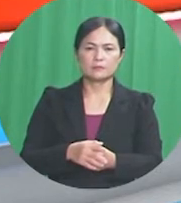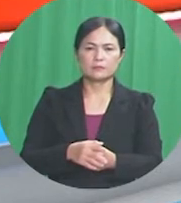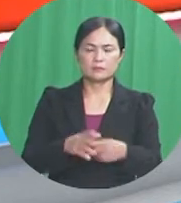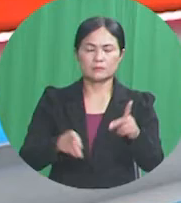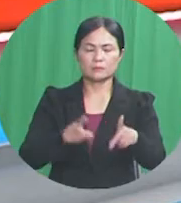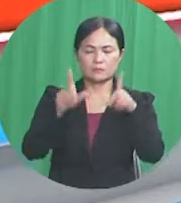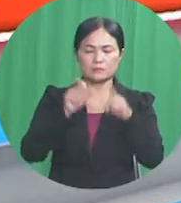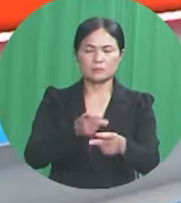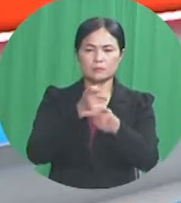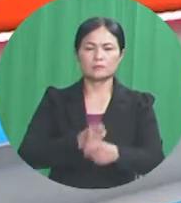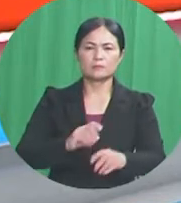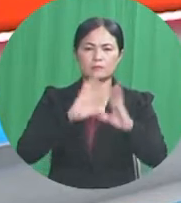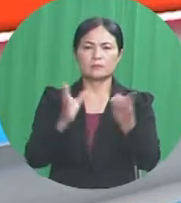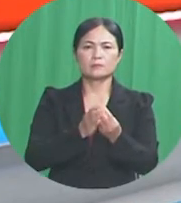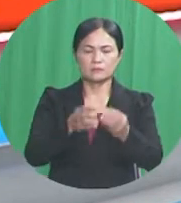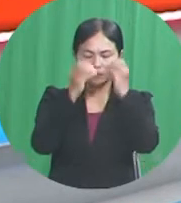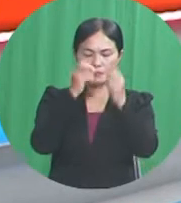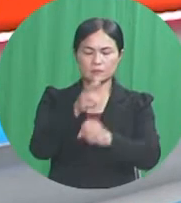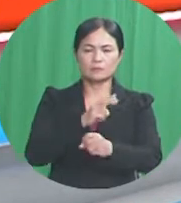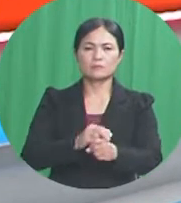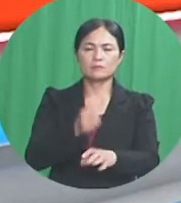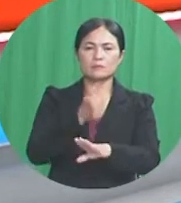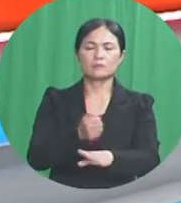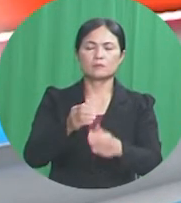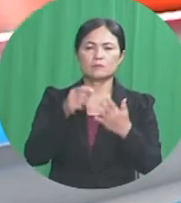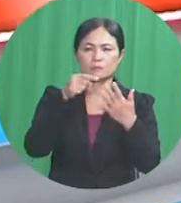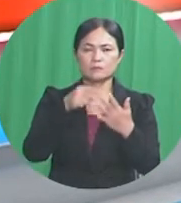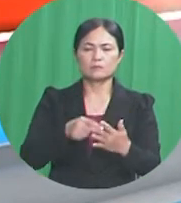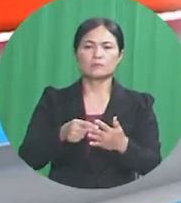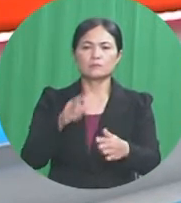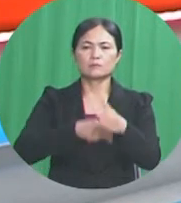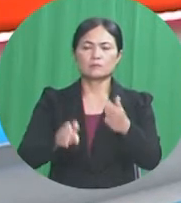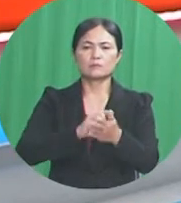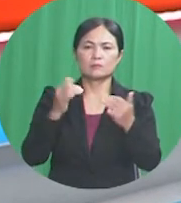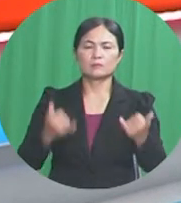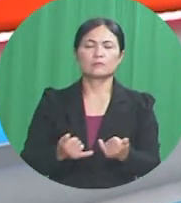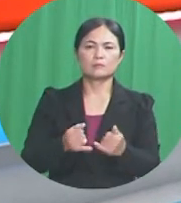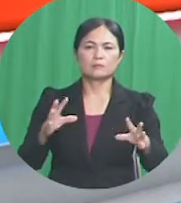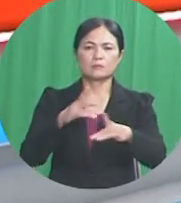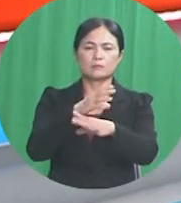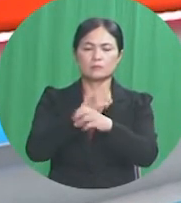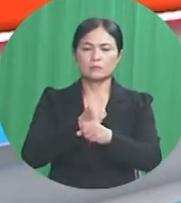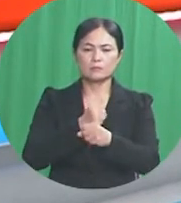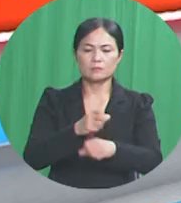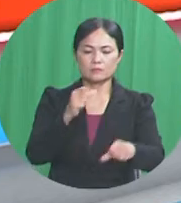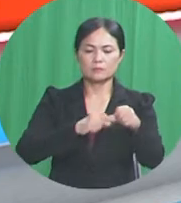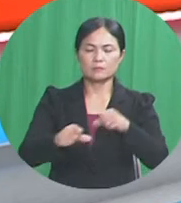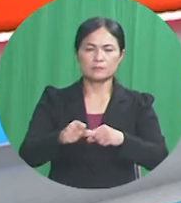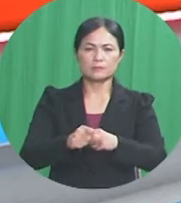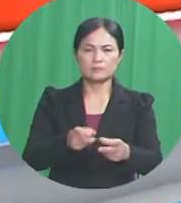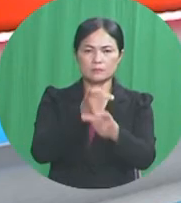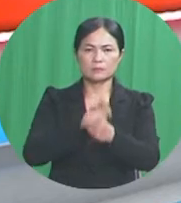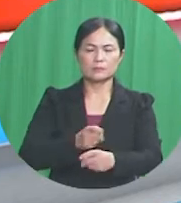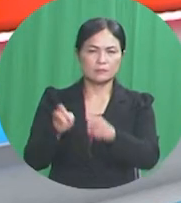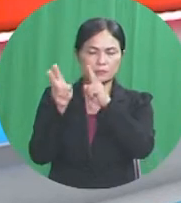ទស្សនិកជនជាទីគោរពស្របព្រឹត្តិការណ៍ព័ត៌មានជារបស់ថ្នាក់ដឹកនាំកម្ពុជាដែលកើតមាននៅក្នុងសប្តាហ៍នេះចាប់តែប៉ុណ្ណេះជាបន្តទៅទៀតនេះសូមគោរព